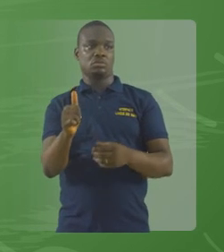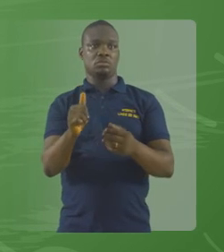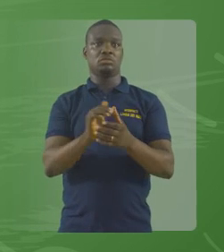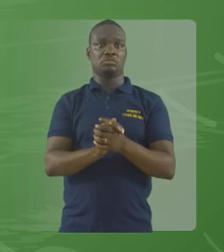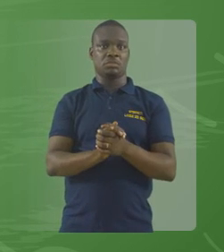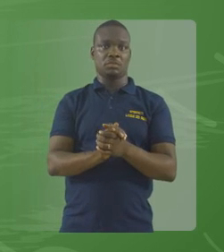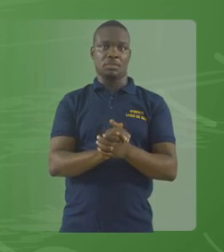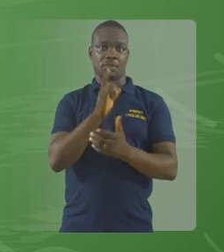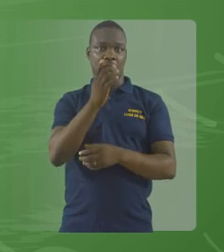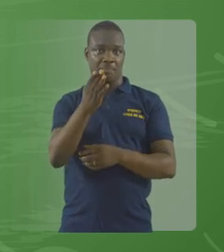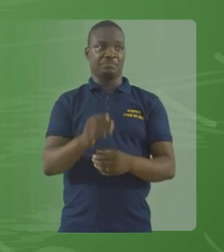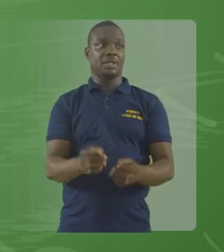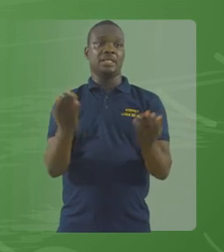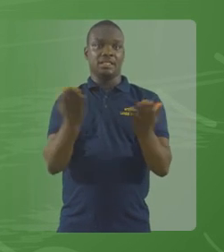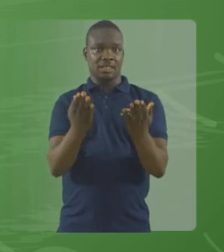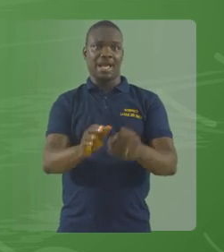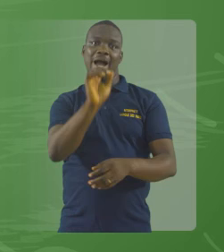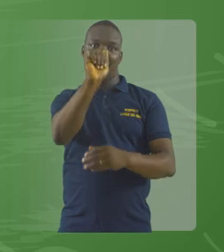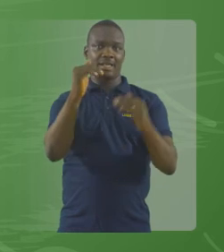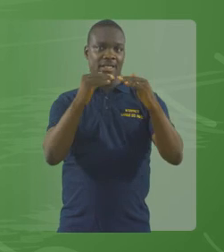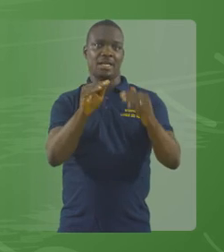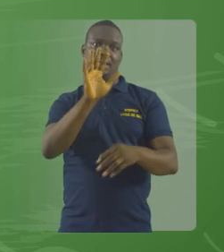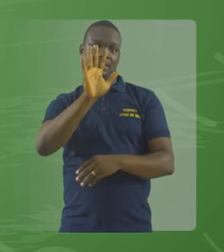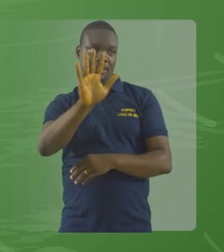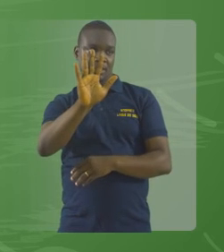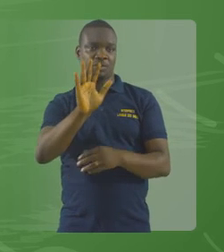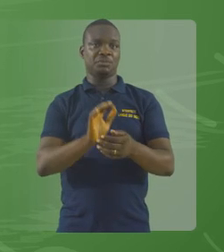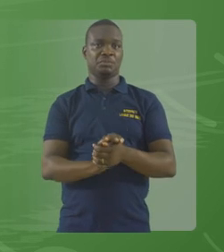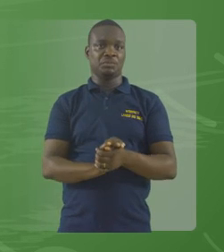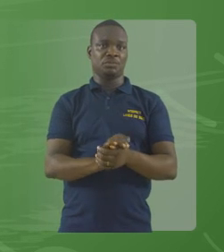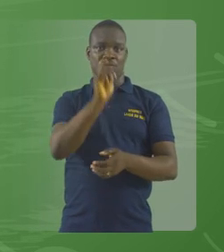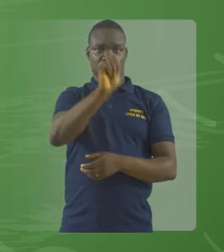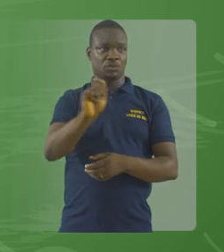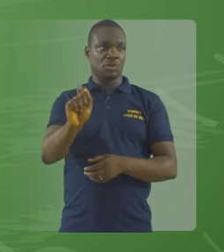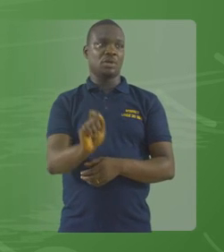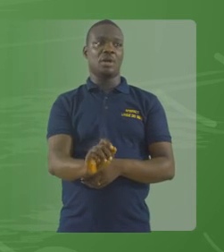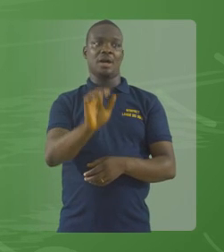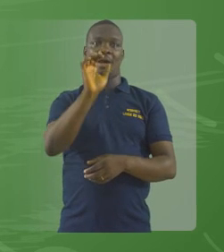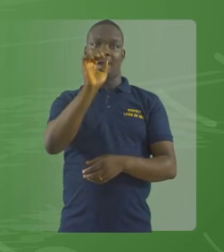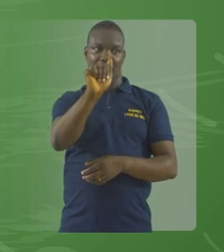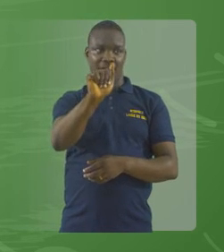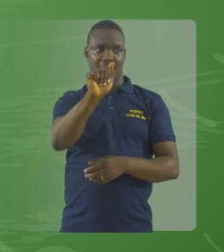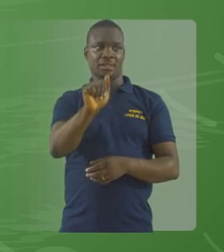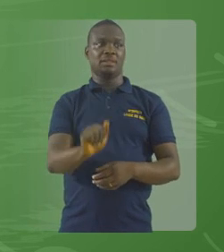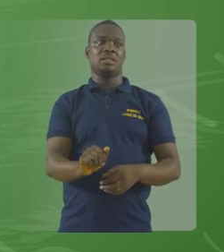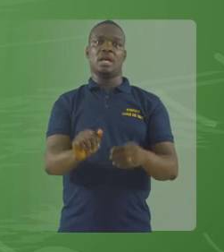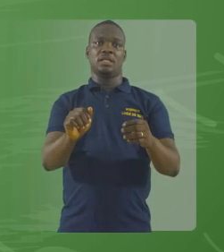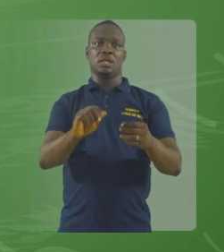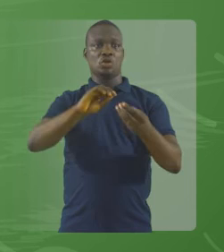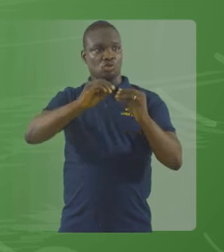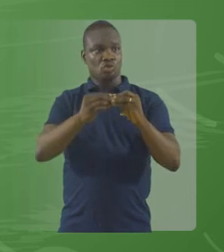Donc, dans ce premier cas, A étant égal à 5, A est un nombre réel non nul différent de